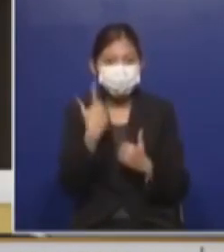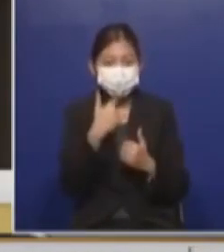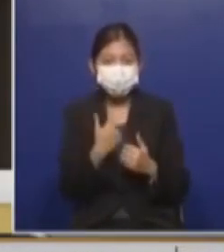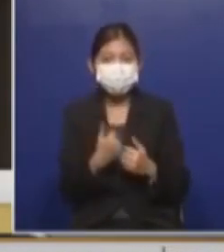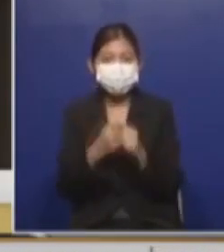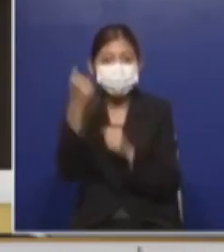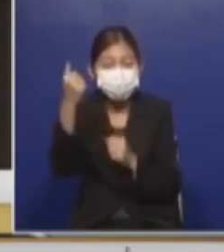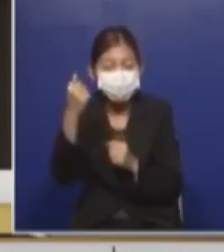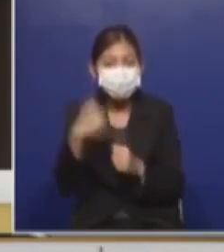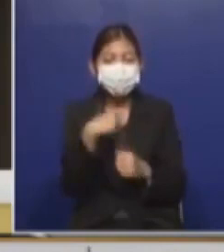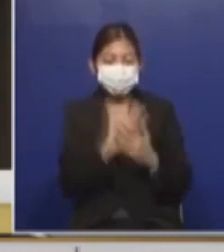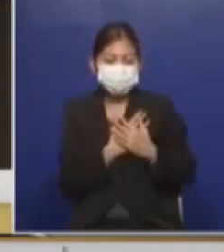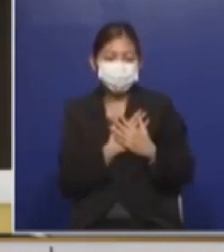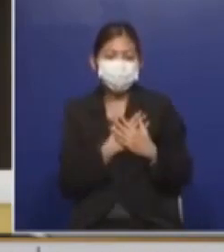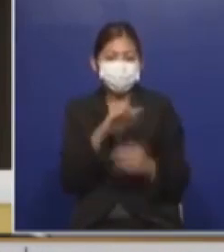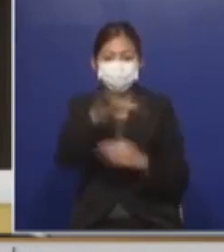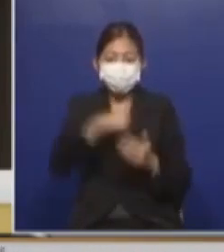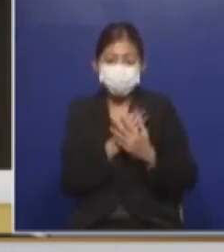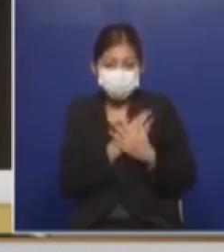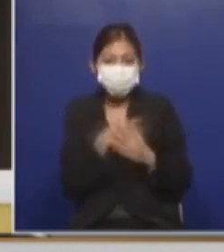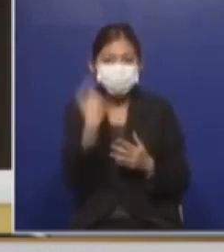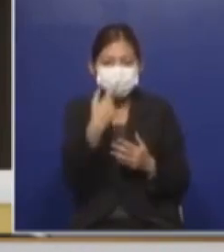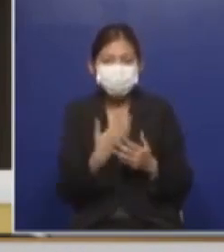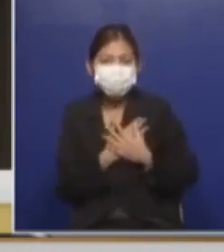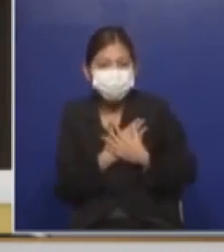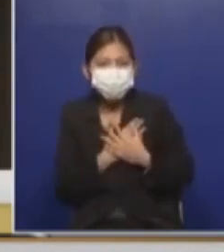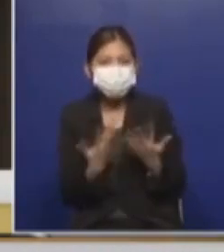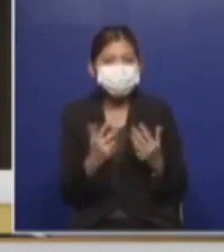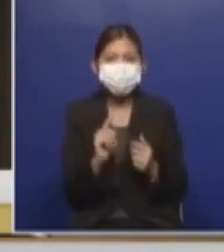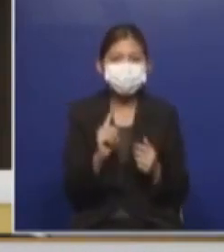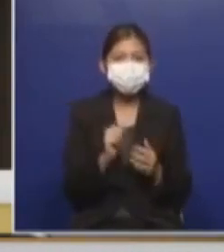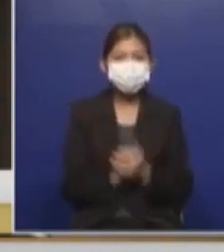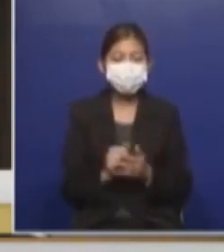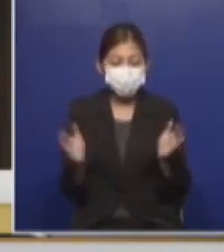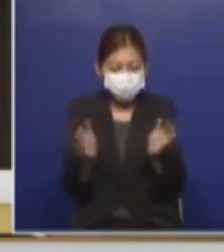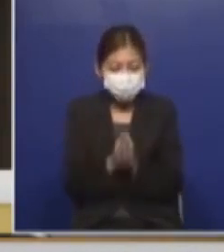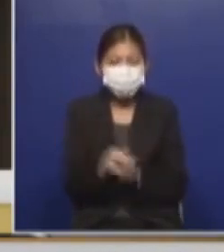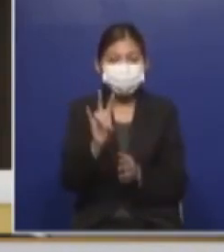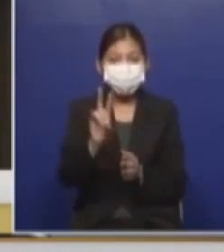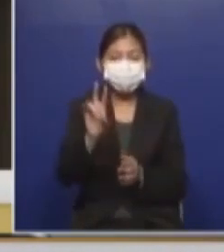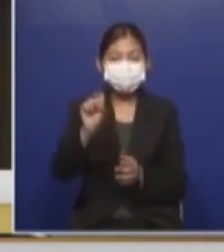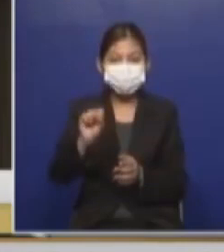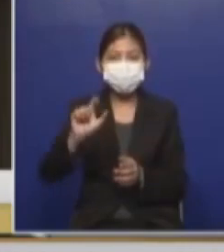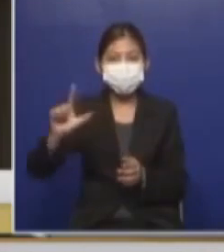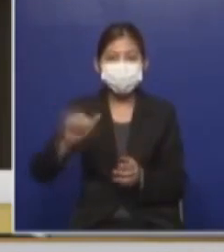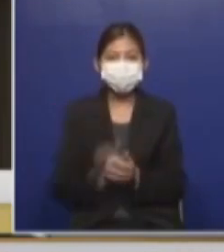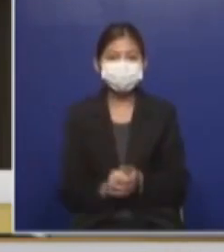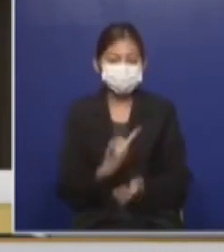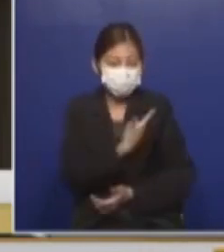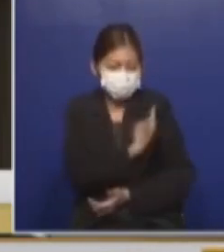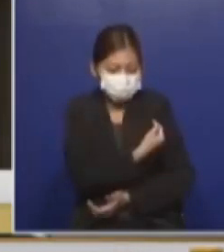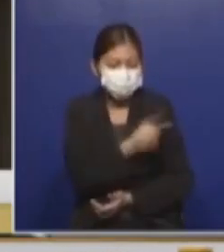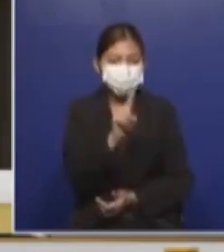รักกับคุณรวมกันแล้ววันนี้เยียวยาไปแล้วกว่า 700,000 ล้านวัคซีน 16,000 ล้านไม่จ่